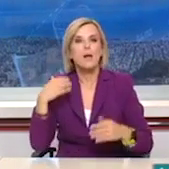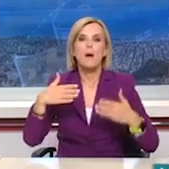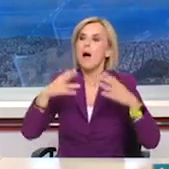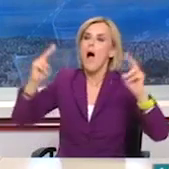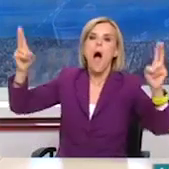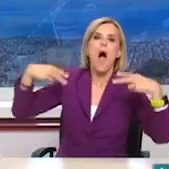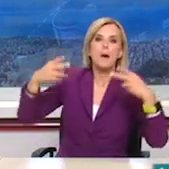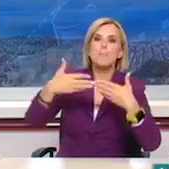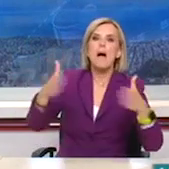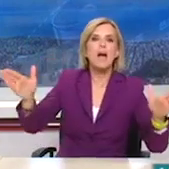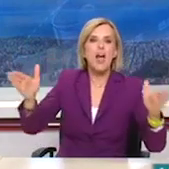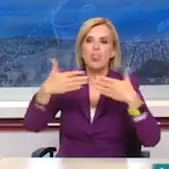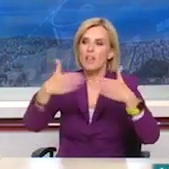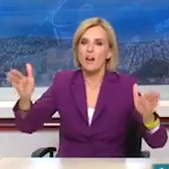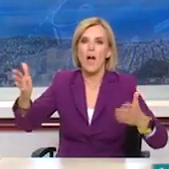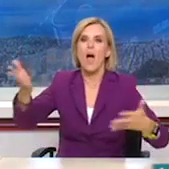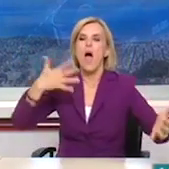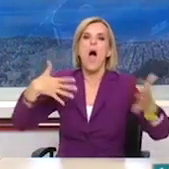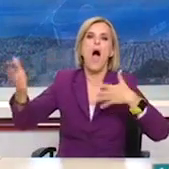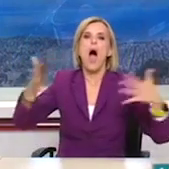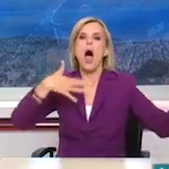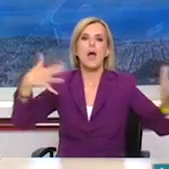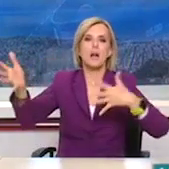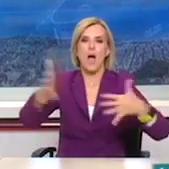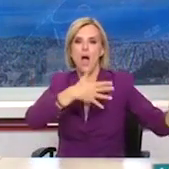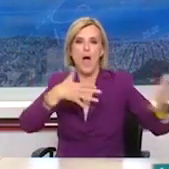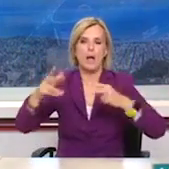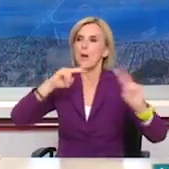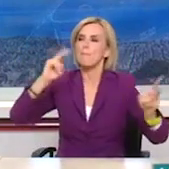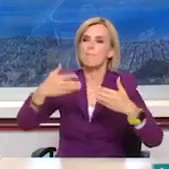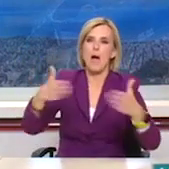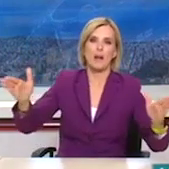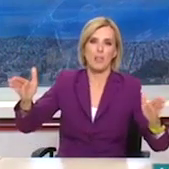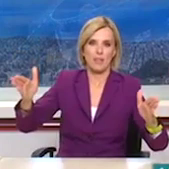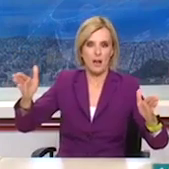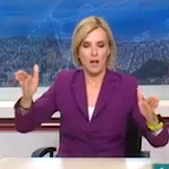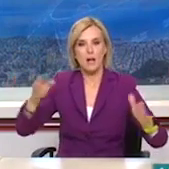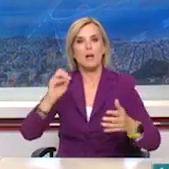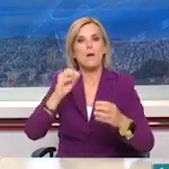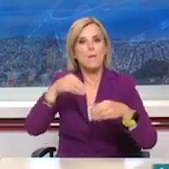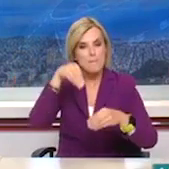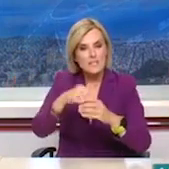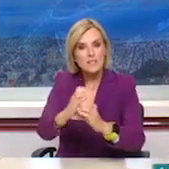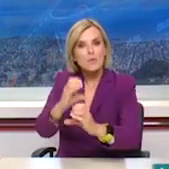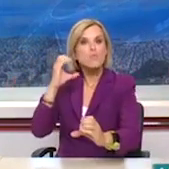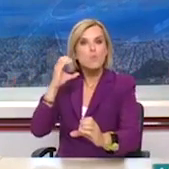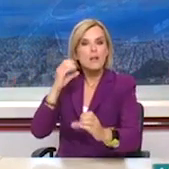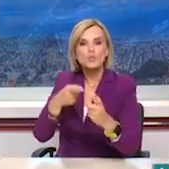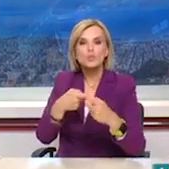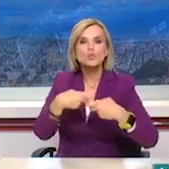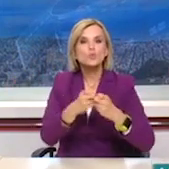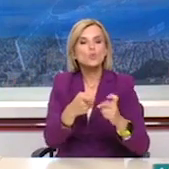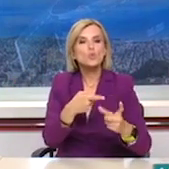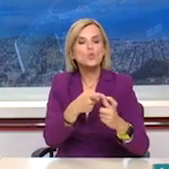αιθουσών, ενώ η χρήση της μάσκας είναι προαιρετική για εκπαιδευτικούς και μαθητές και στο σχολείο αλλά και στα σχολικά λεωφορεία.